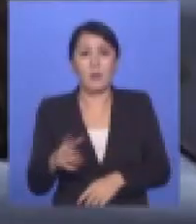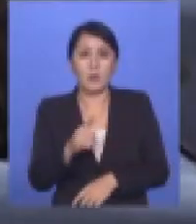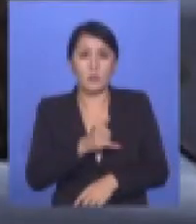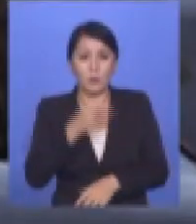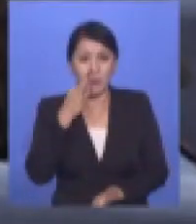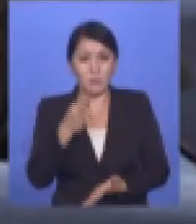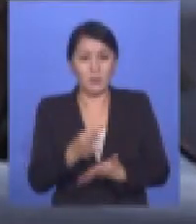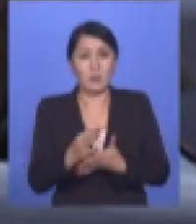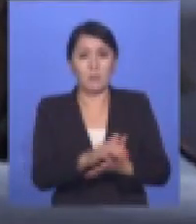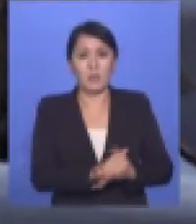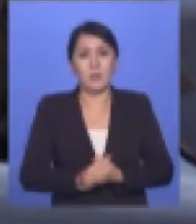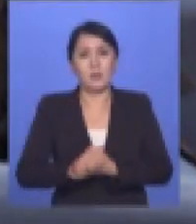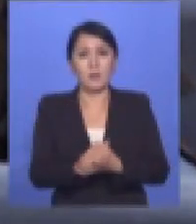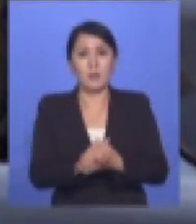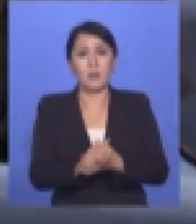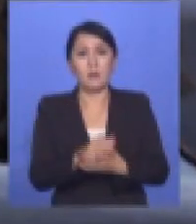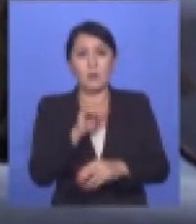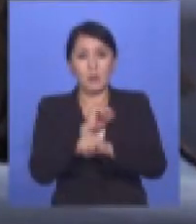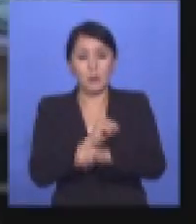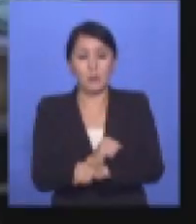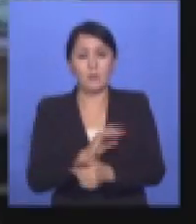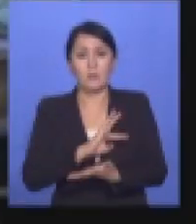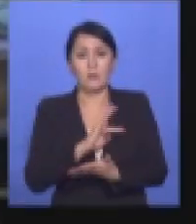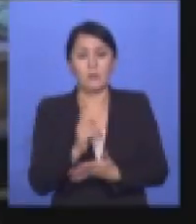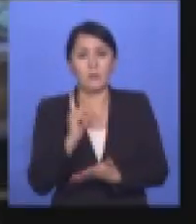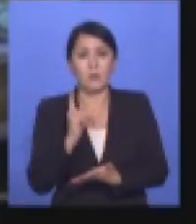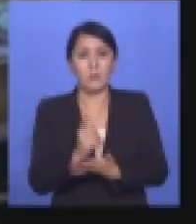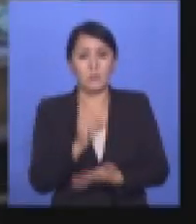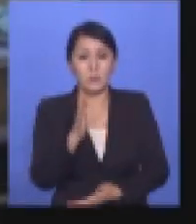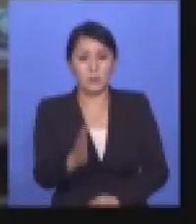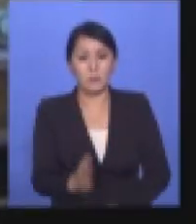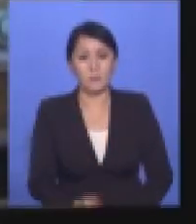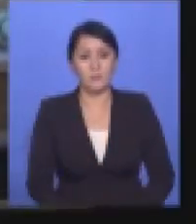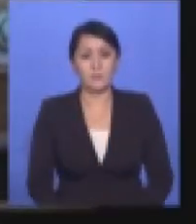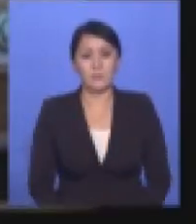мәдениетті, жауапкершілік пен ынтымақтастықты мүлтіксіз сақтауды қамтамасыз ету.